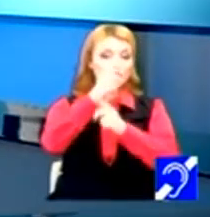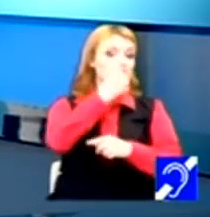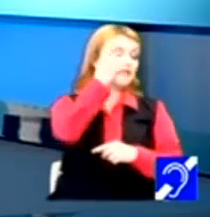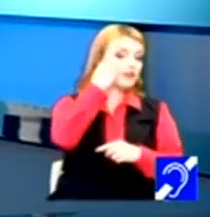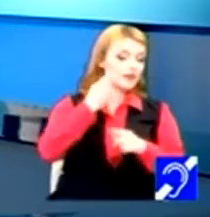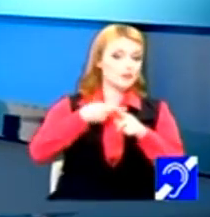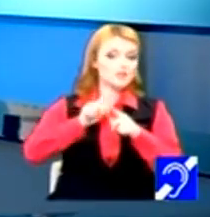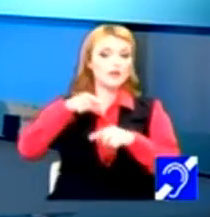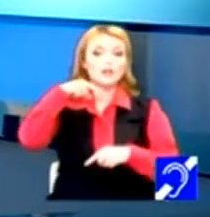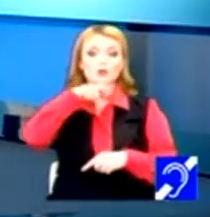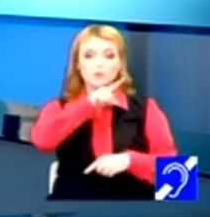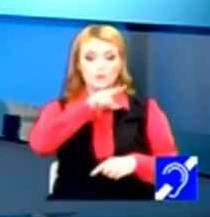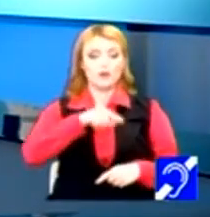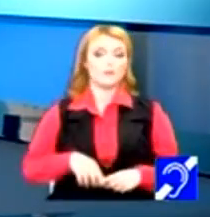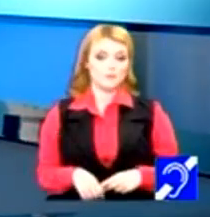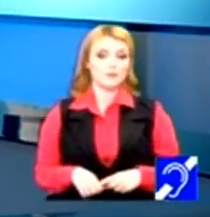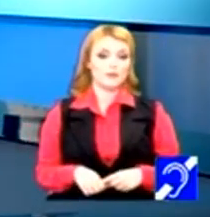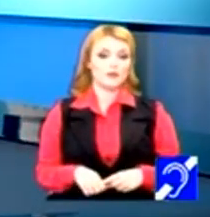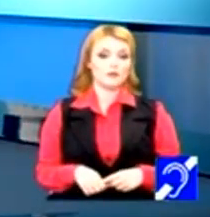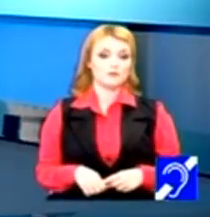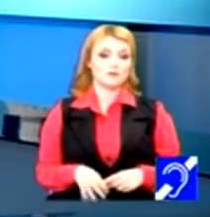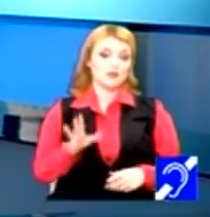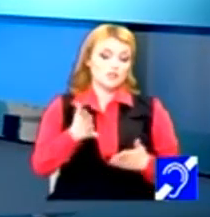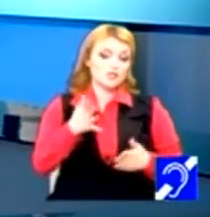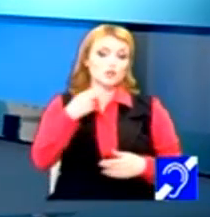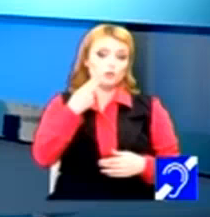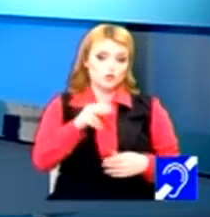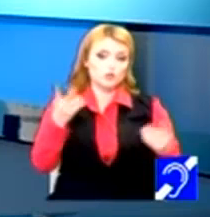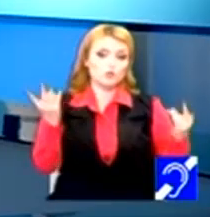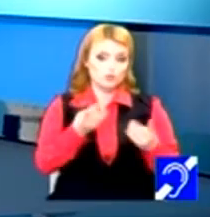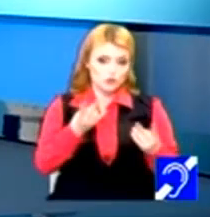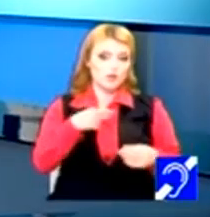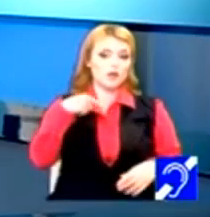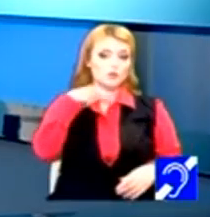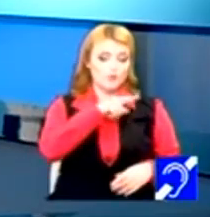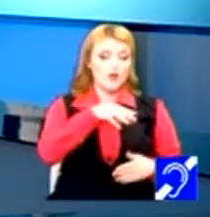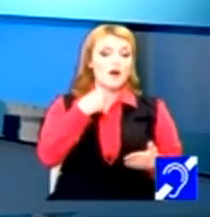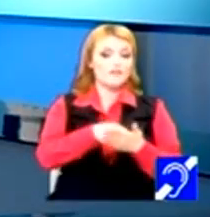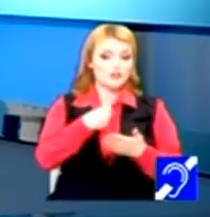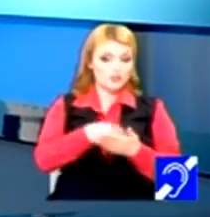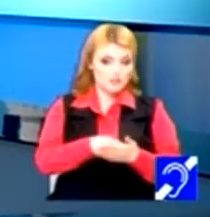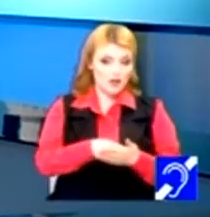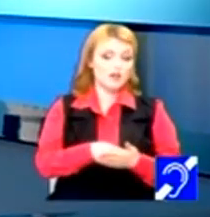cu reflectoare pe bază de LED. Sunt mai rentabile și mai puțin poluante. Finanțarea pentru